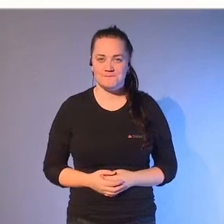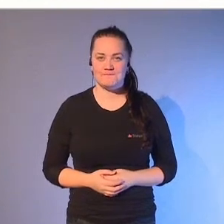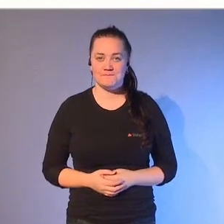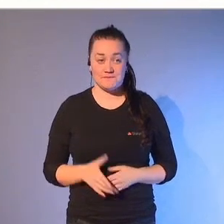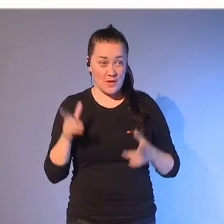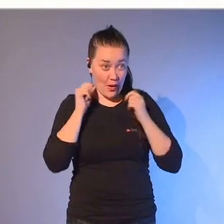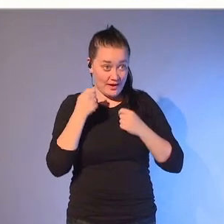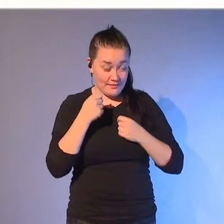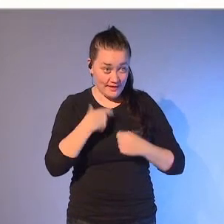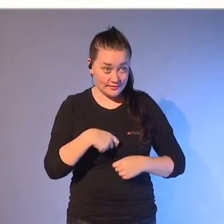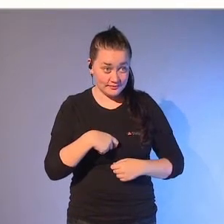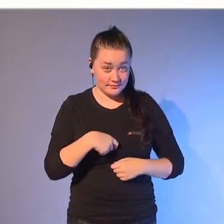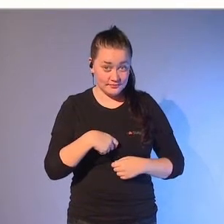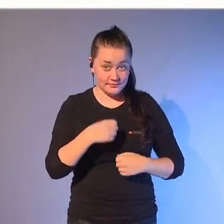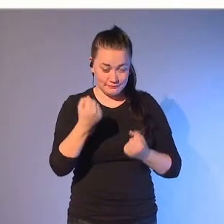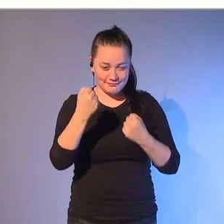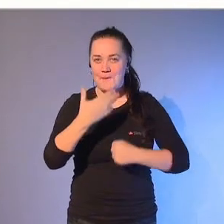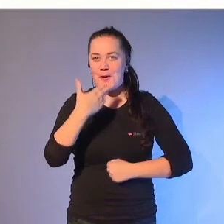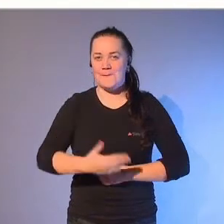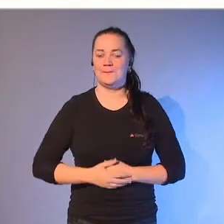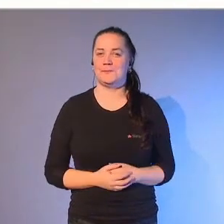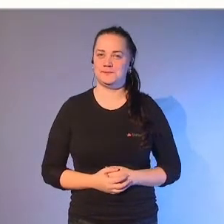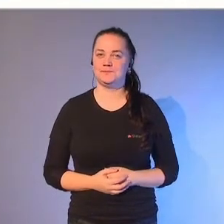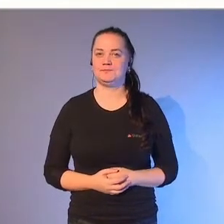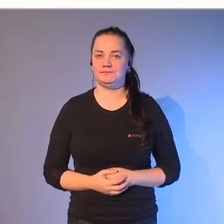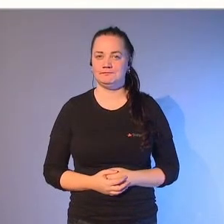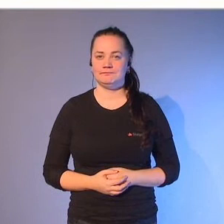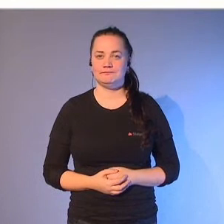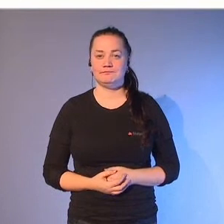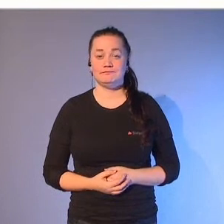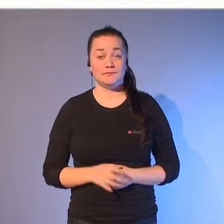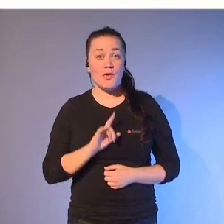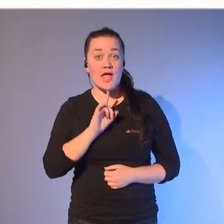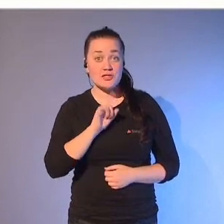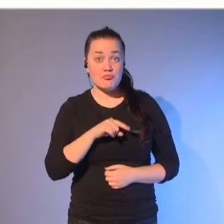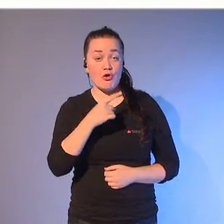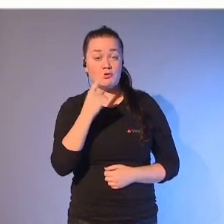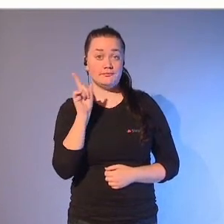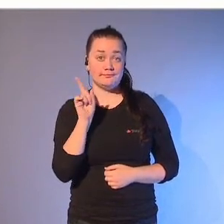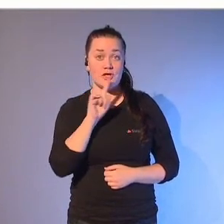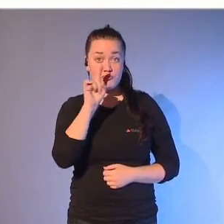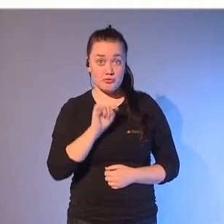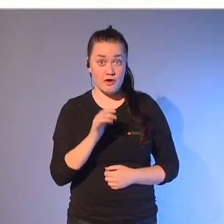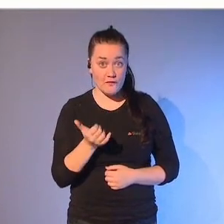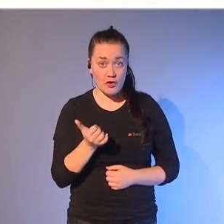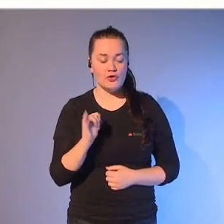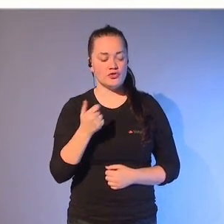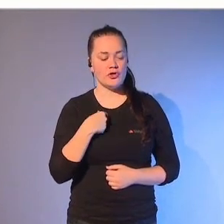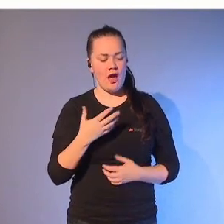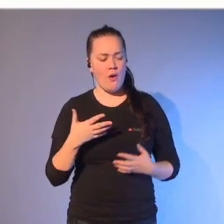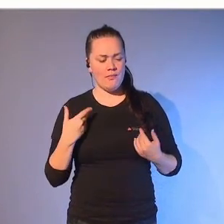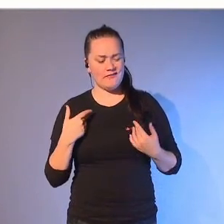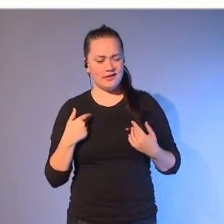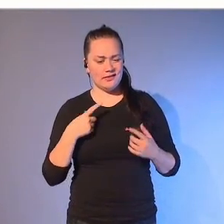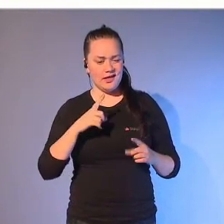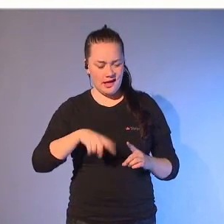Hører dere meg? Det er bra. Jeg stiller da dette spørsmålet fordi jeg opplever det at vi i